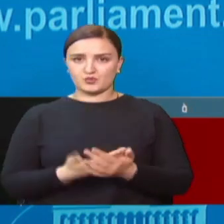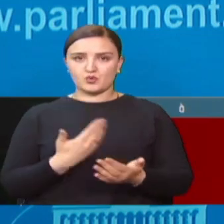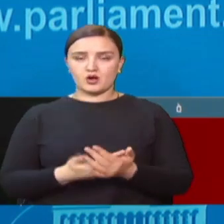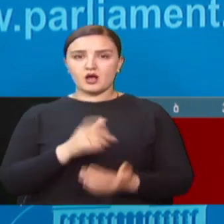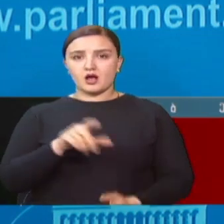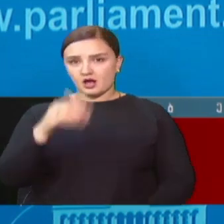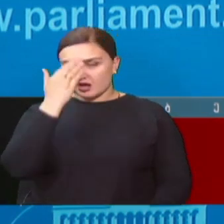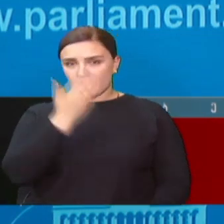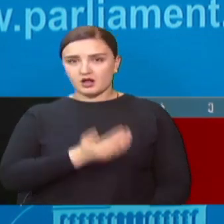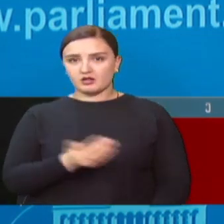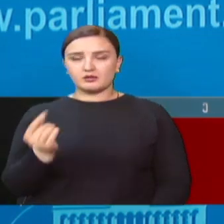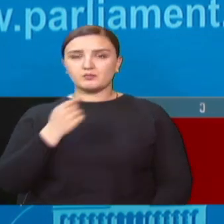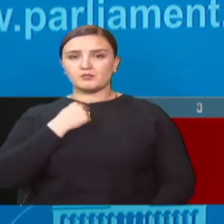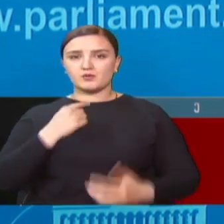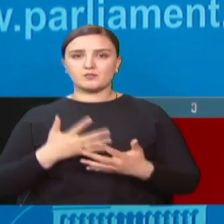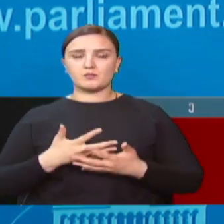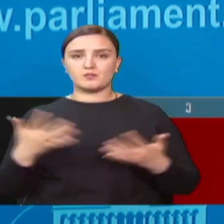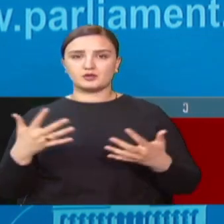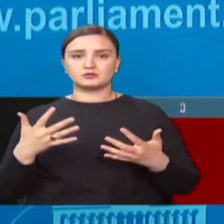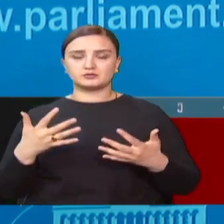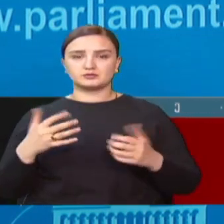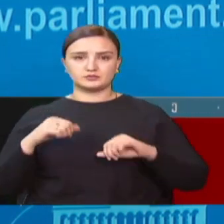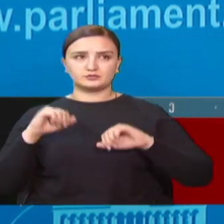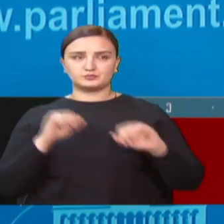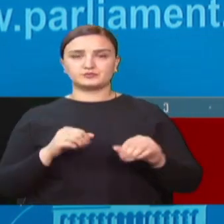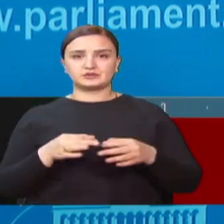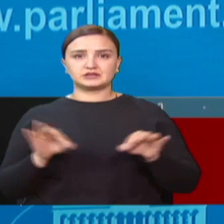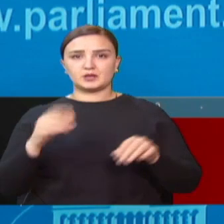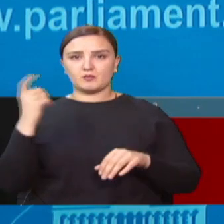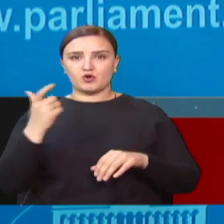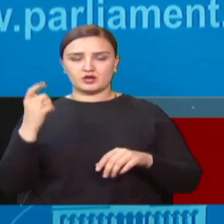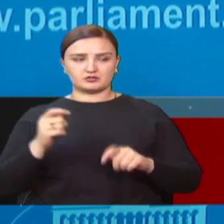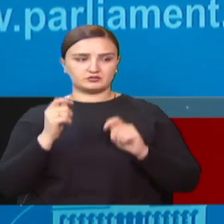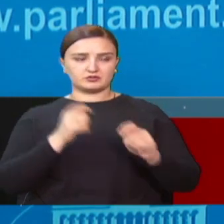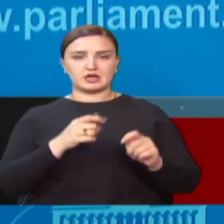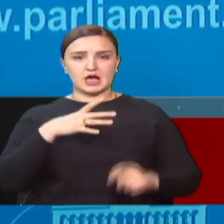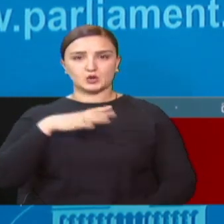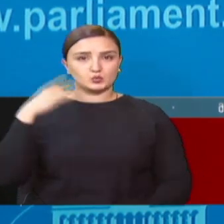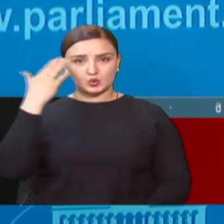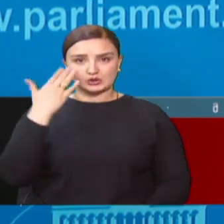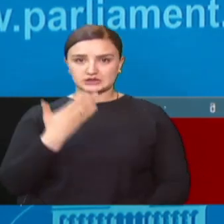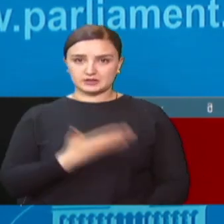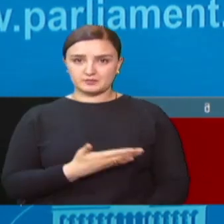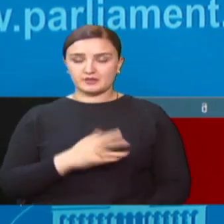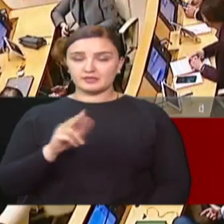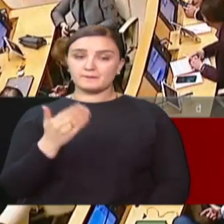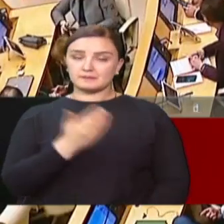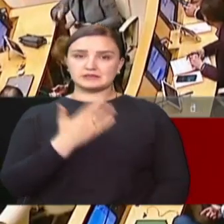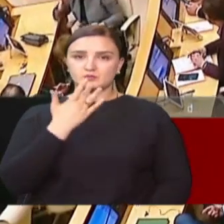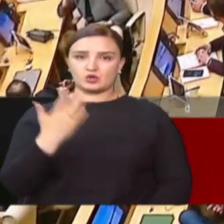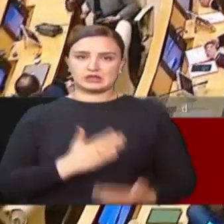მოსახლეობა უფრო მაღალ დემოკრატიულ მანდატს აძლევს ქართული ოცნების ხელისუფლებას და მის